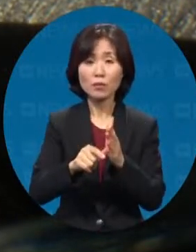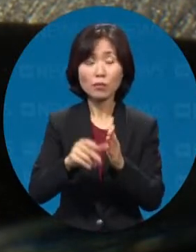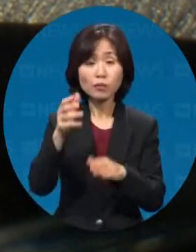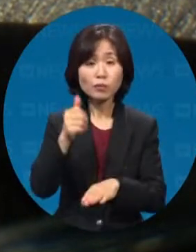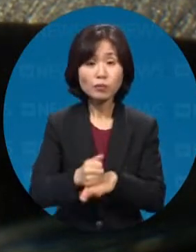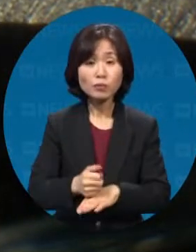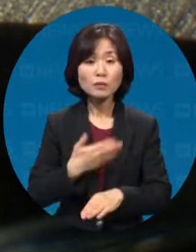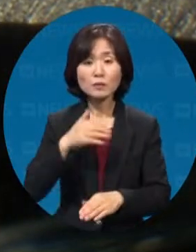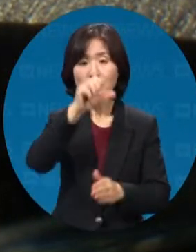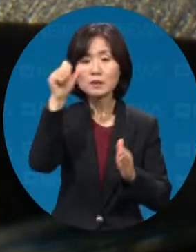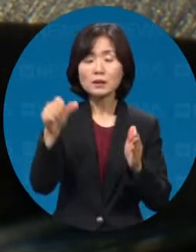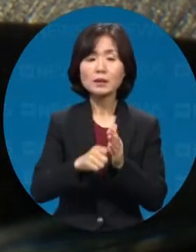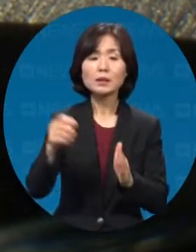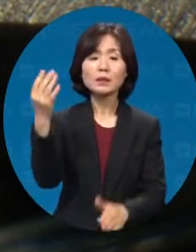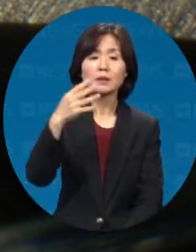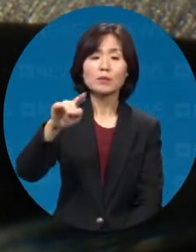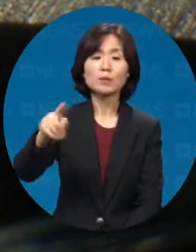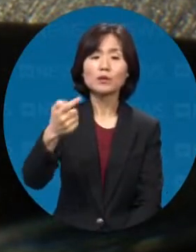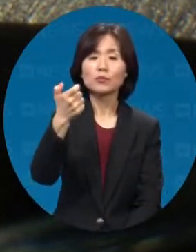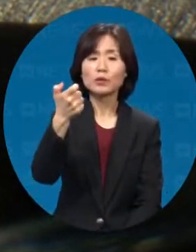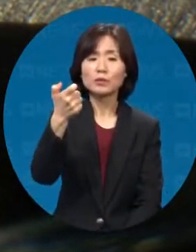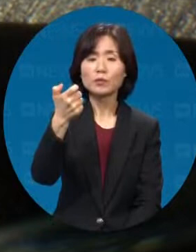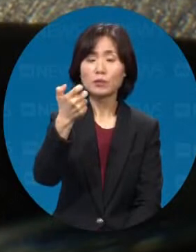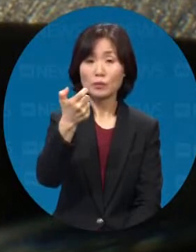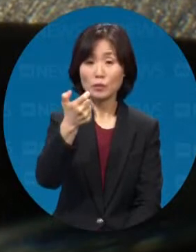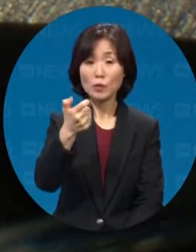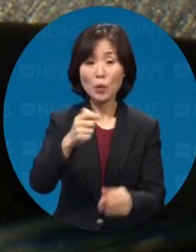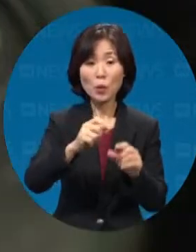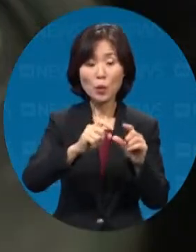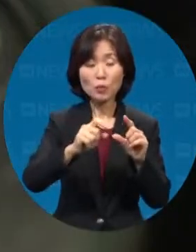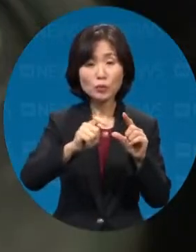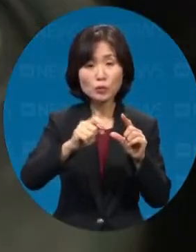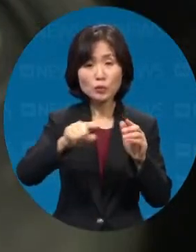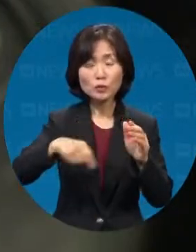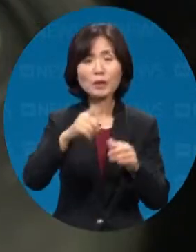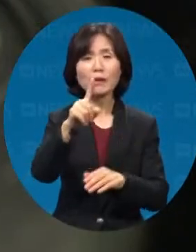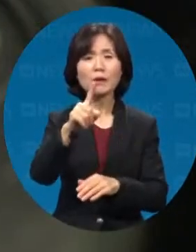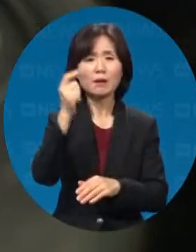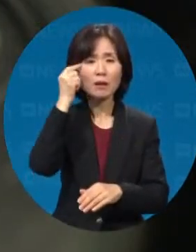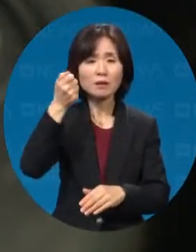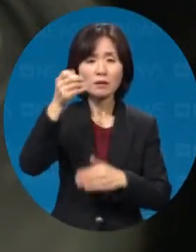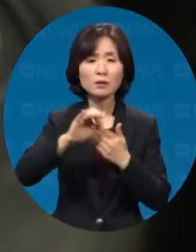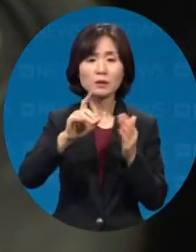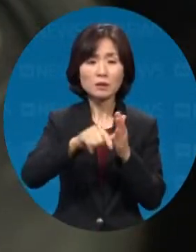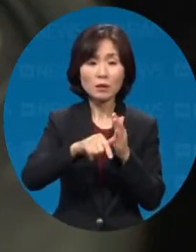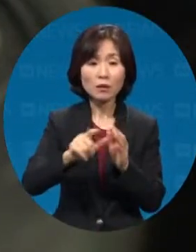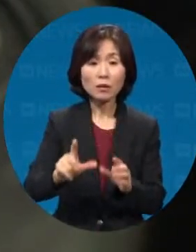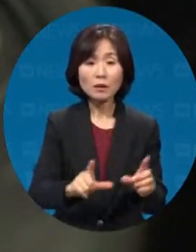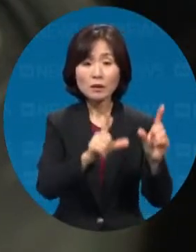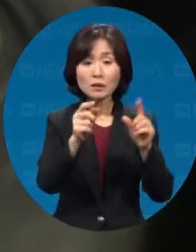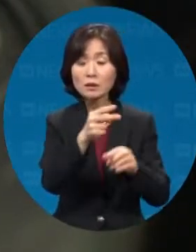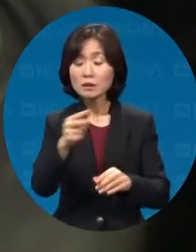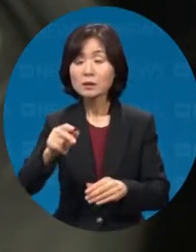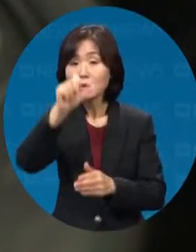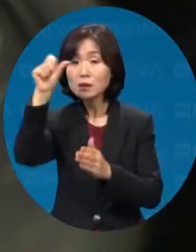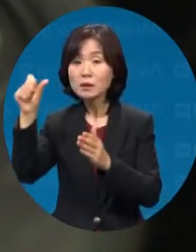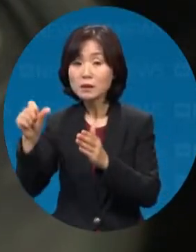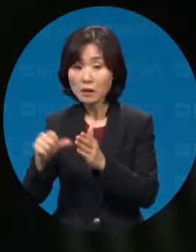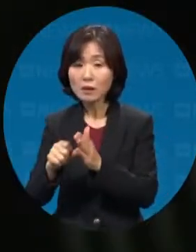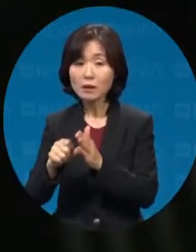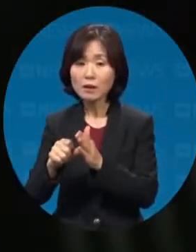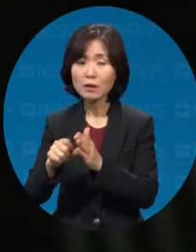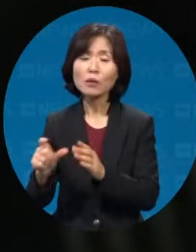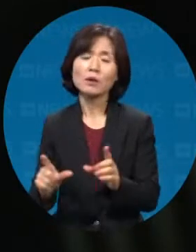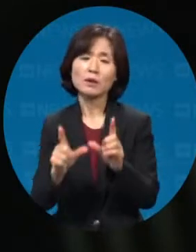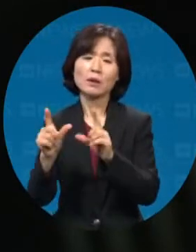인생의 4,160조각 중 하나였다고 생각한다면 시간 관리는 인생 관리라는 말에 어렵지 않게 수긍할 수